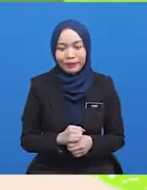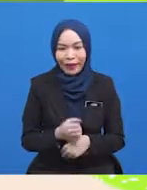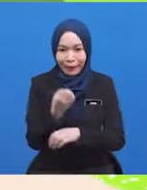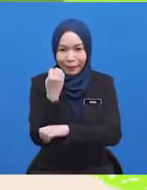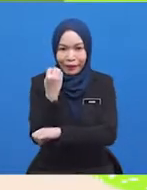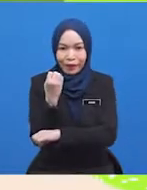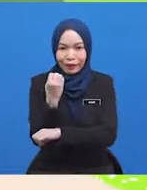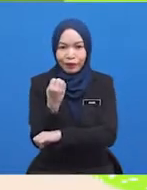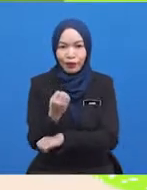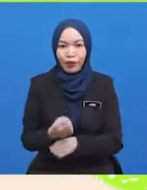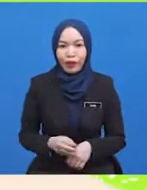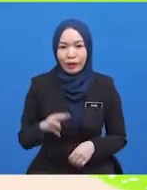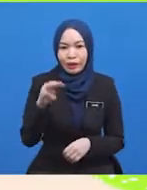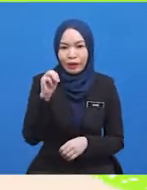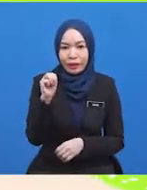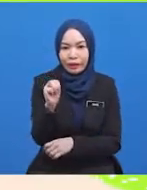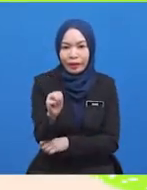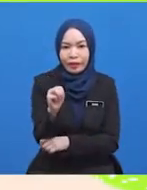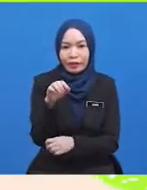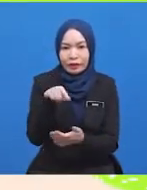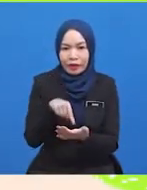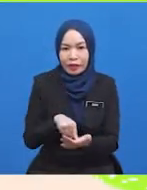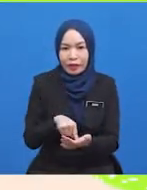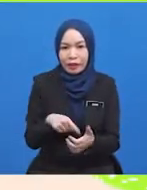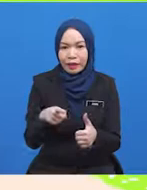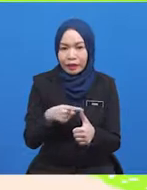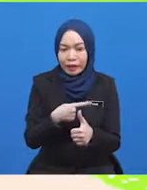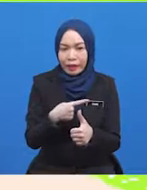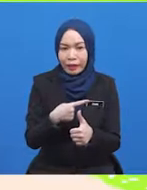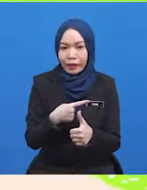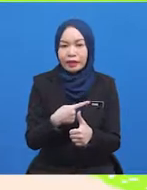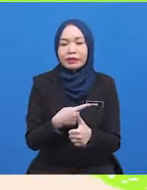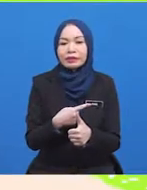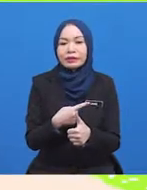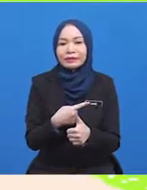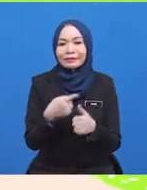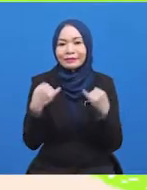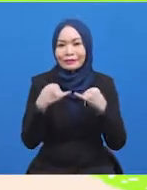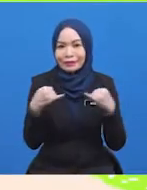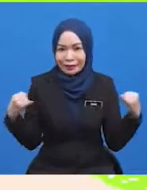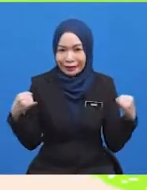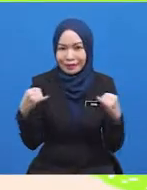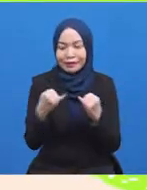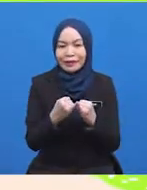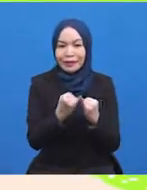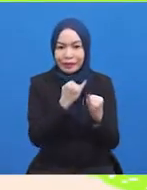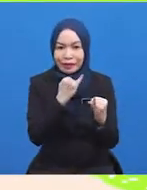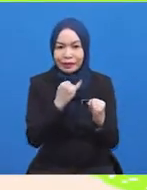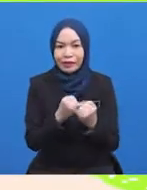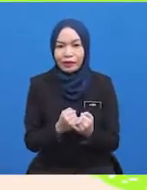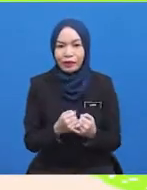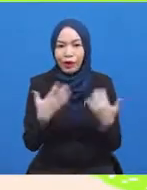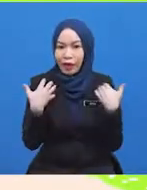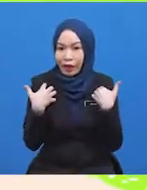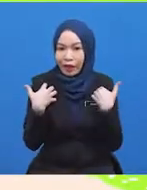Batuan metamorfosis pertama adalah batuan jenis berjalur. Batuan jenis berjalur